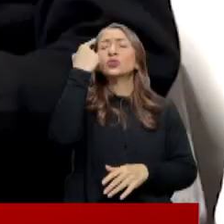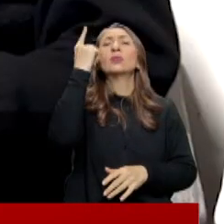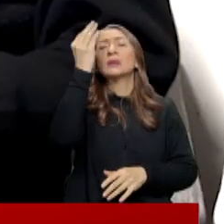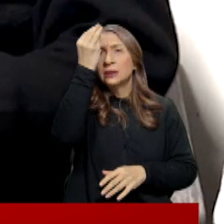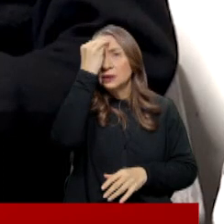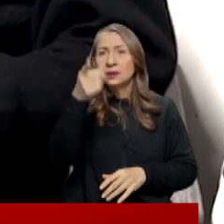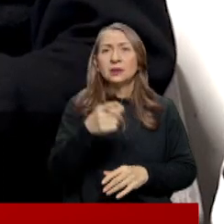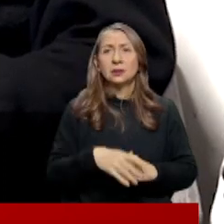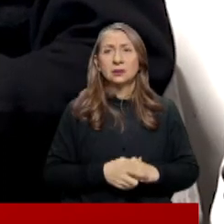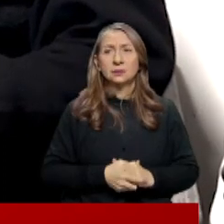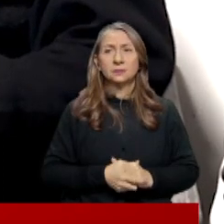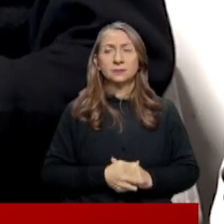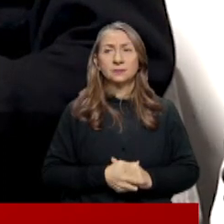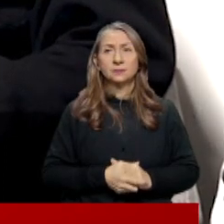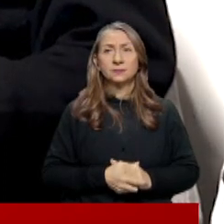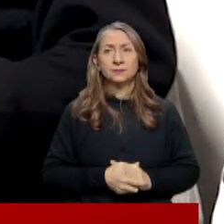alnından?